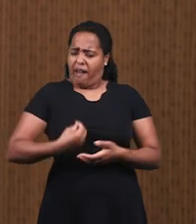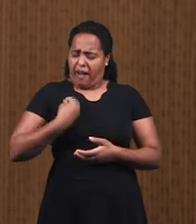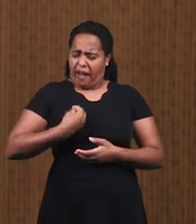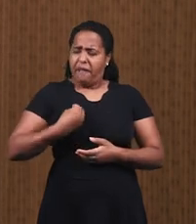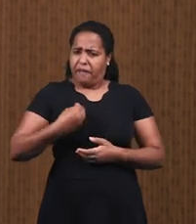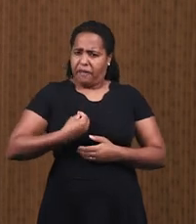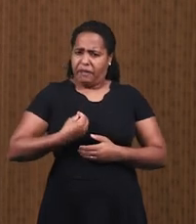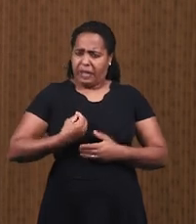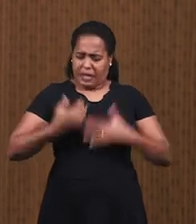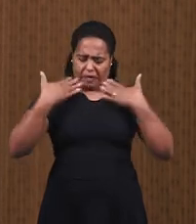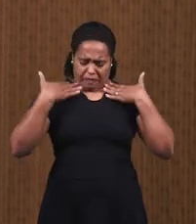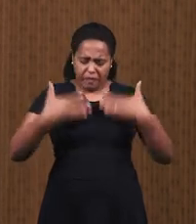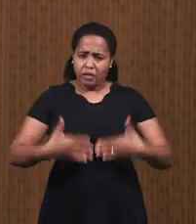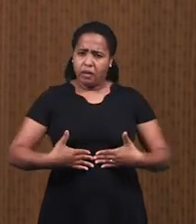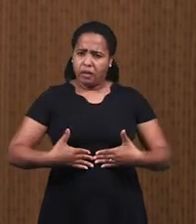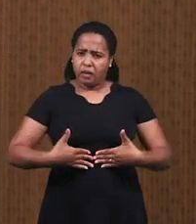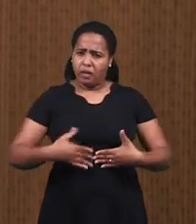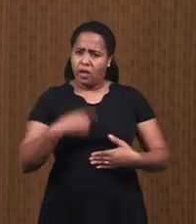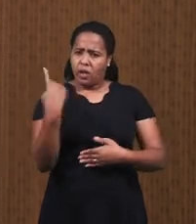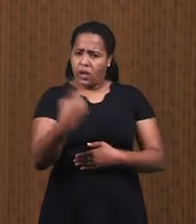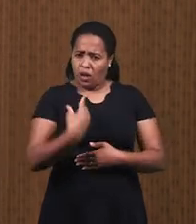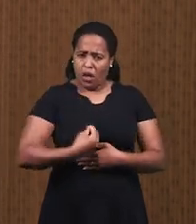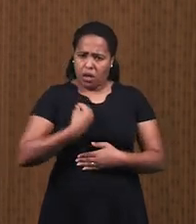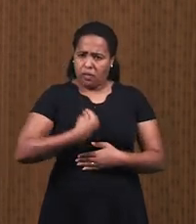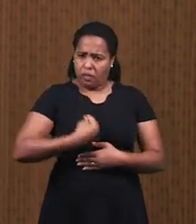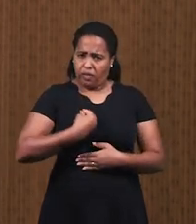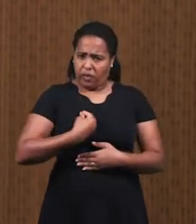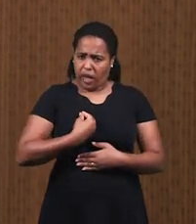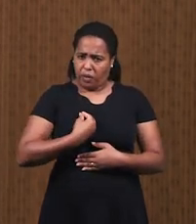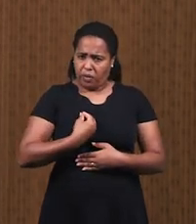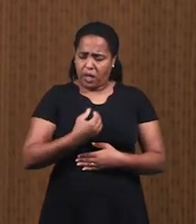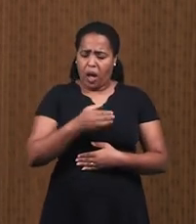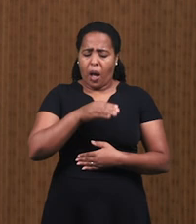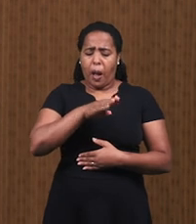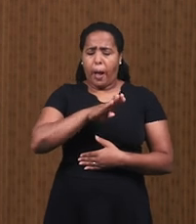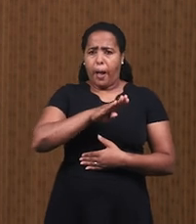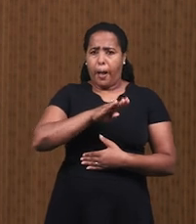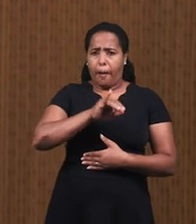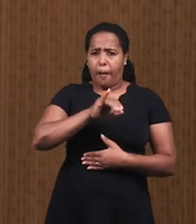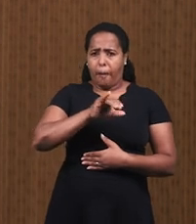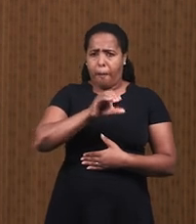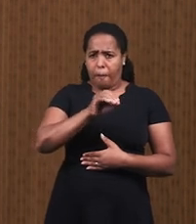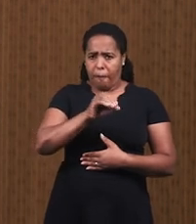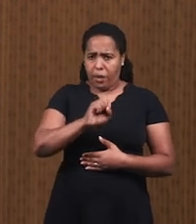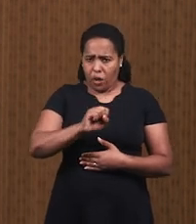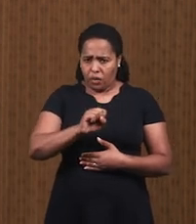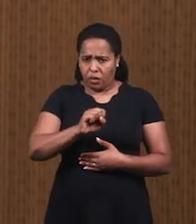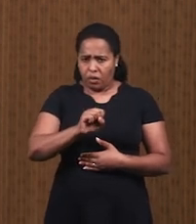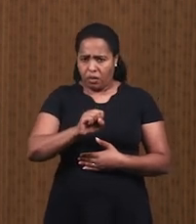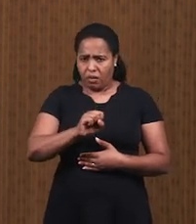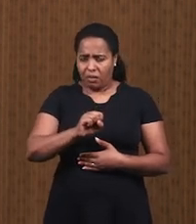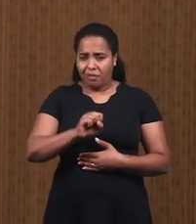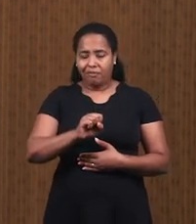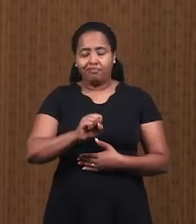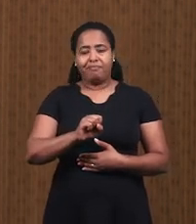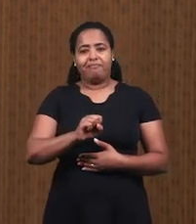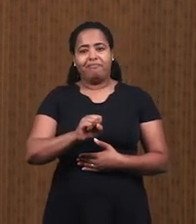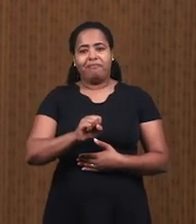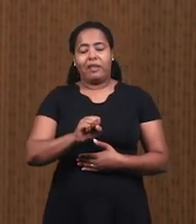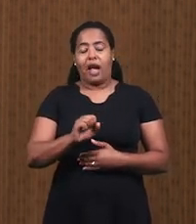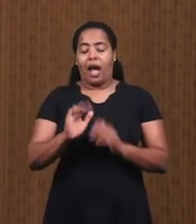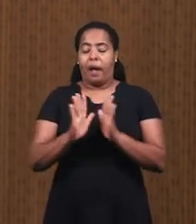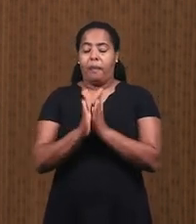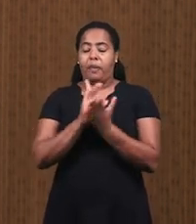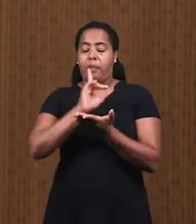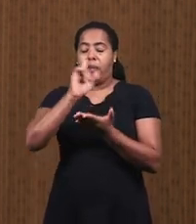живем? Физическая жизнь, жизнь биос, да, биологическая книга, на греческое